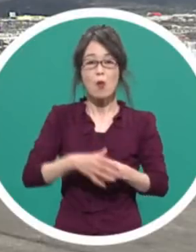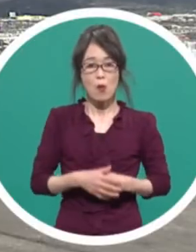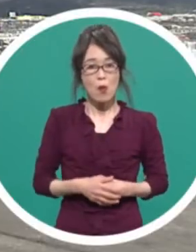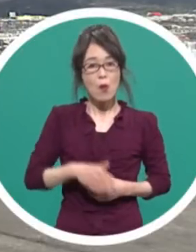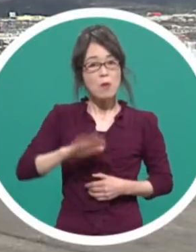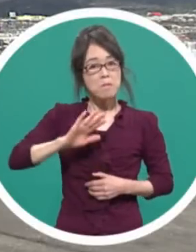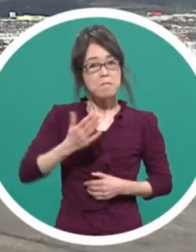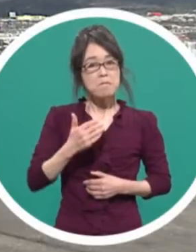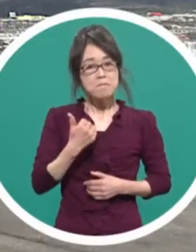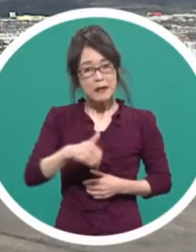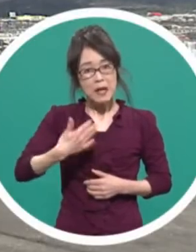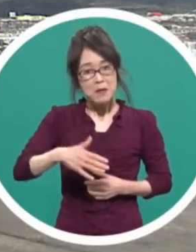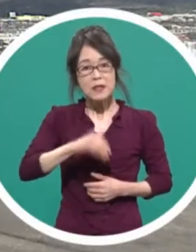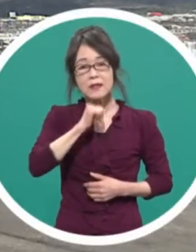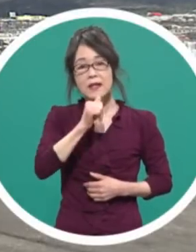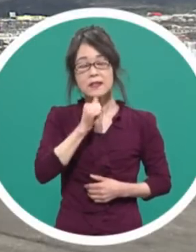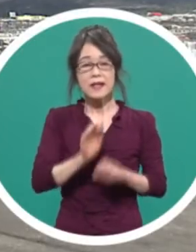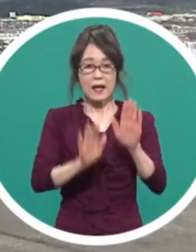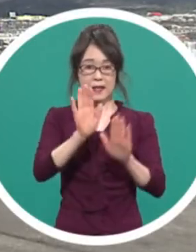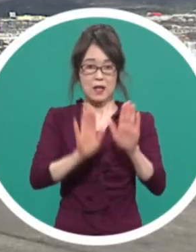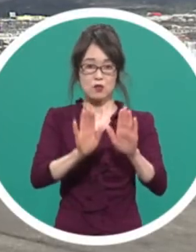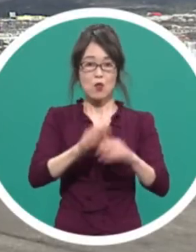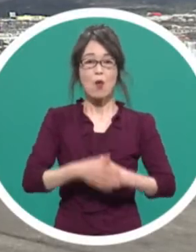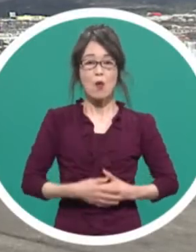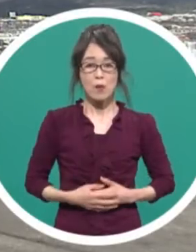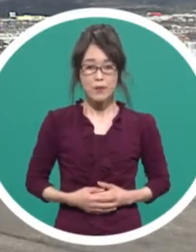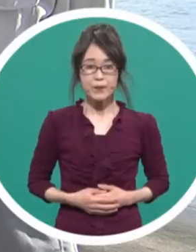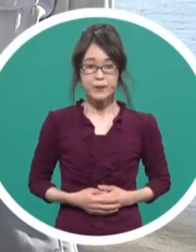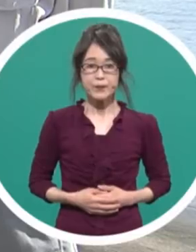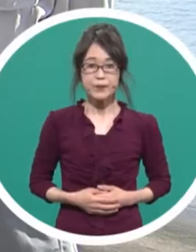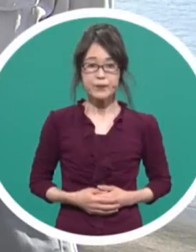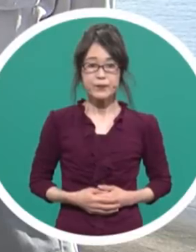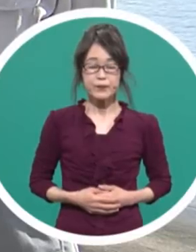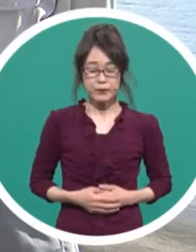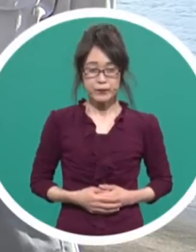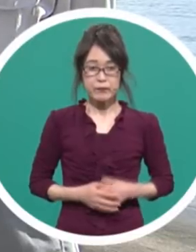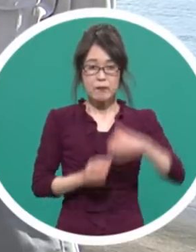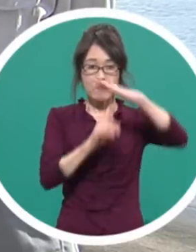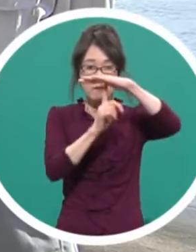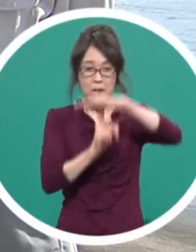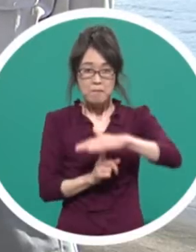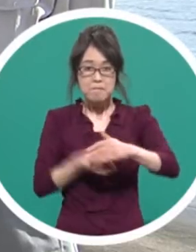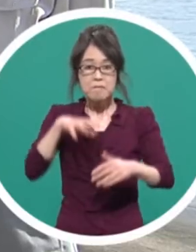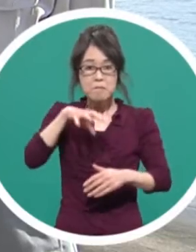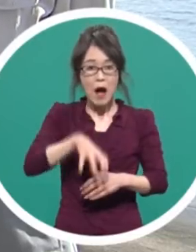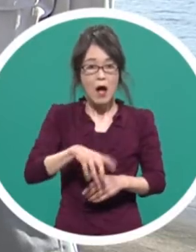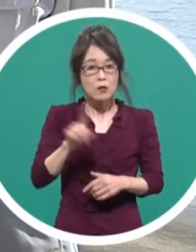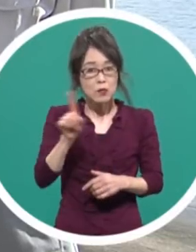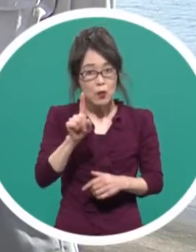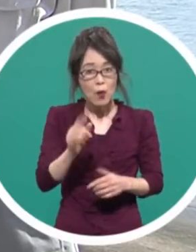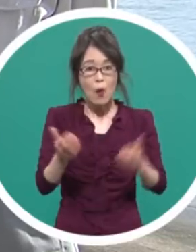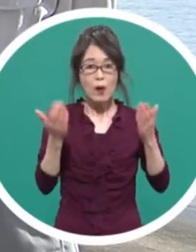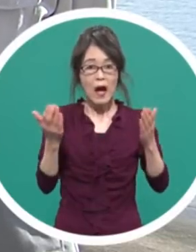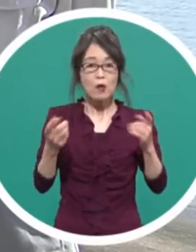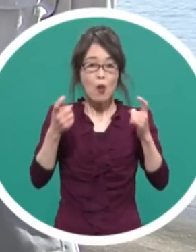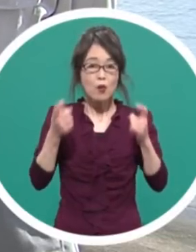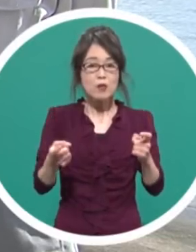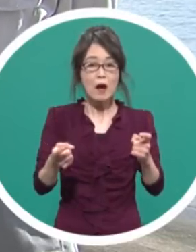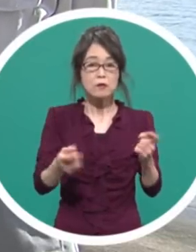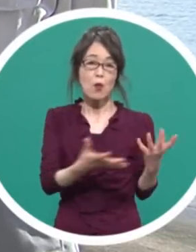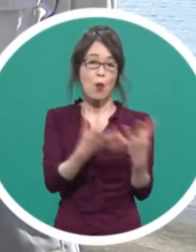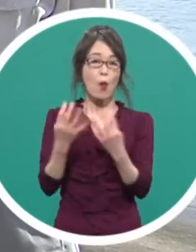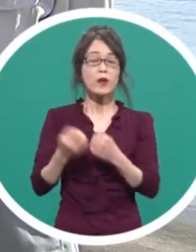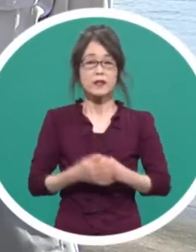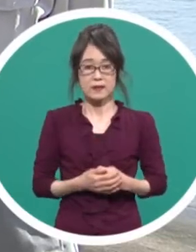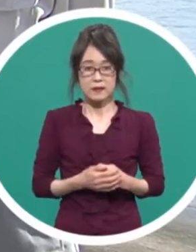の、まだまだ足りていないのが現状なんだ。 主には学校のグラウンド等になりまして、なかな